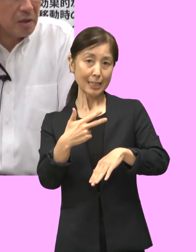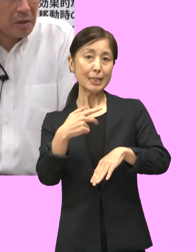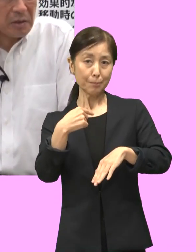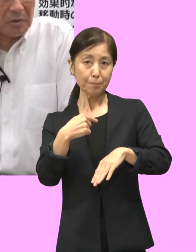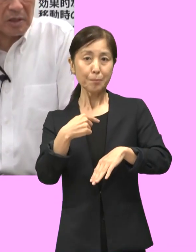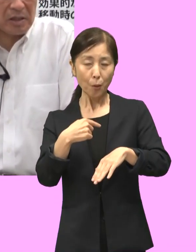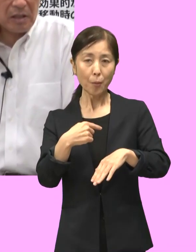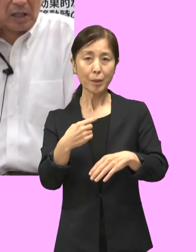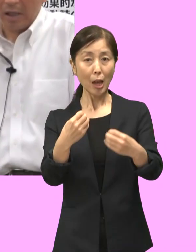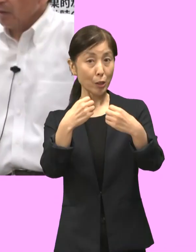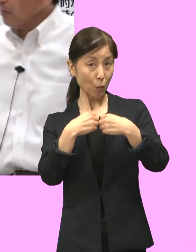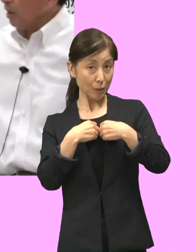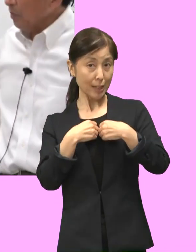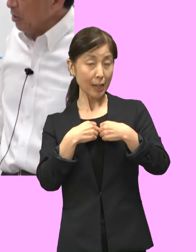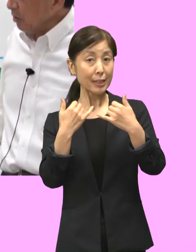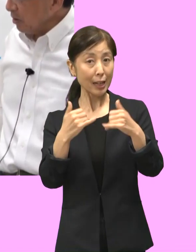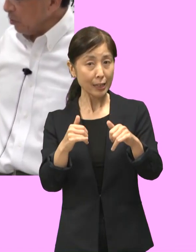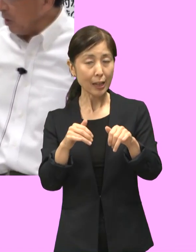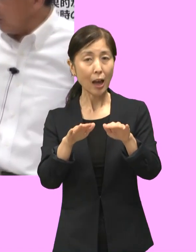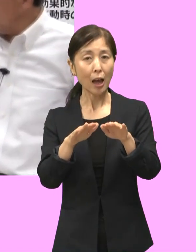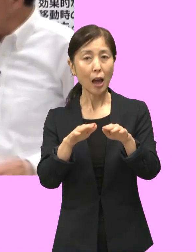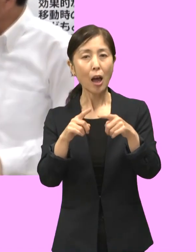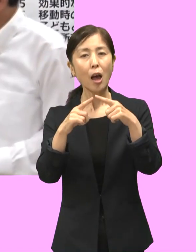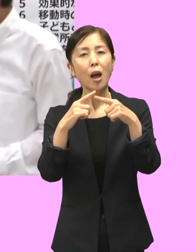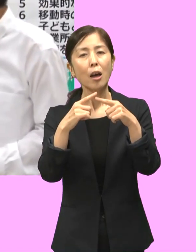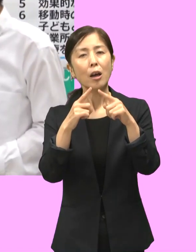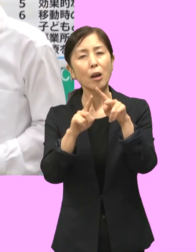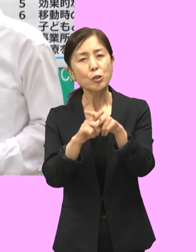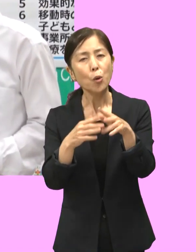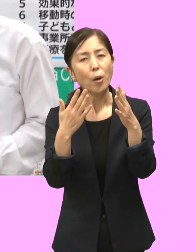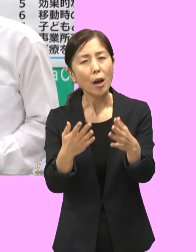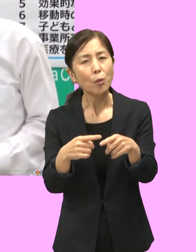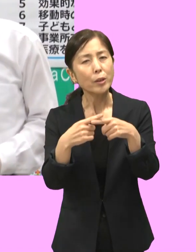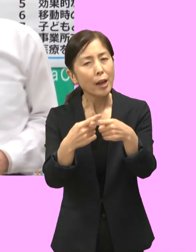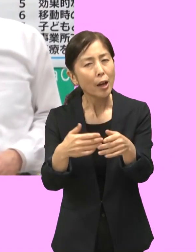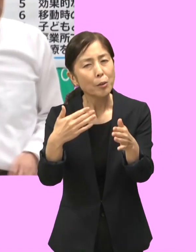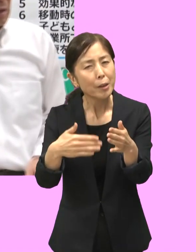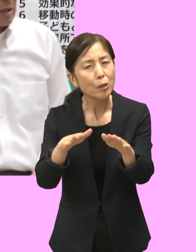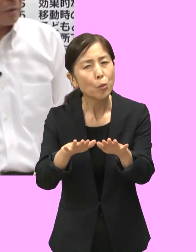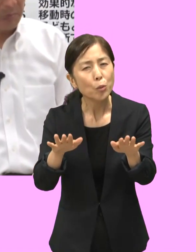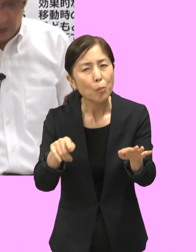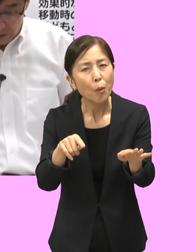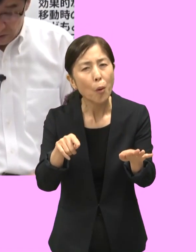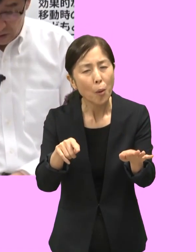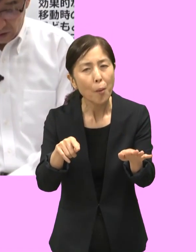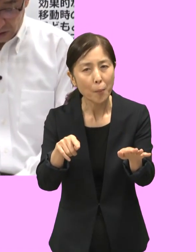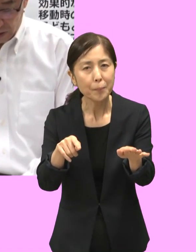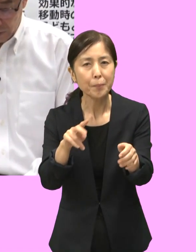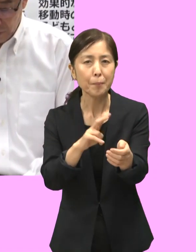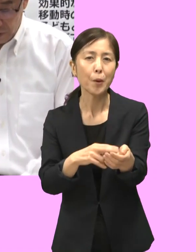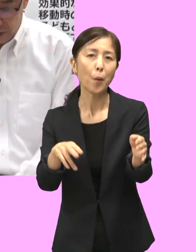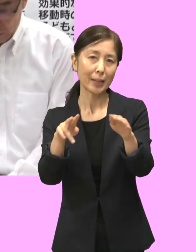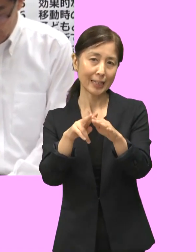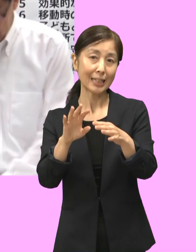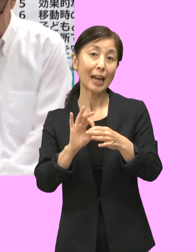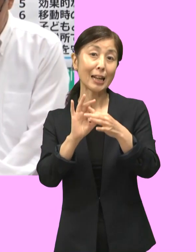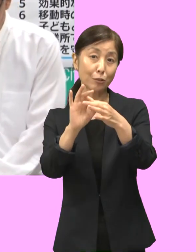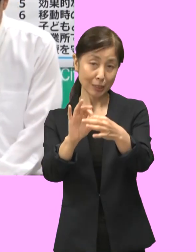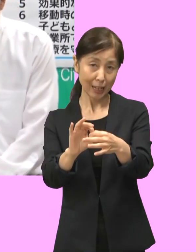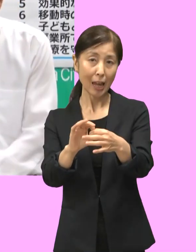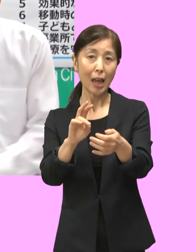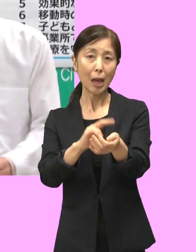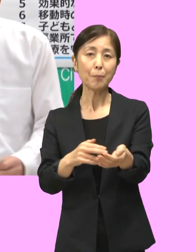ね、陽性になった未就学児は医療機関をご連絡の上受診いただきたいというふうに思います